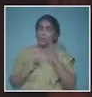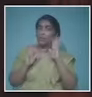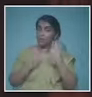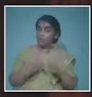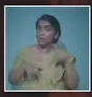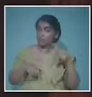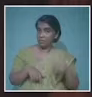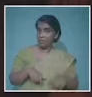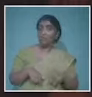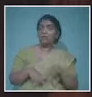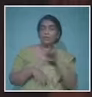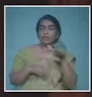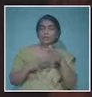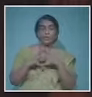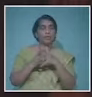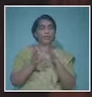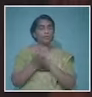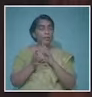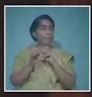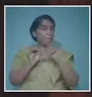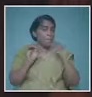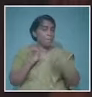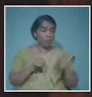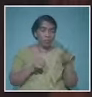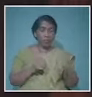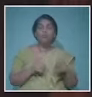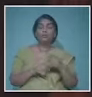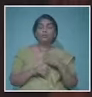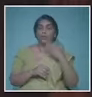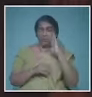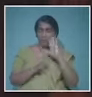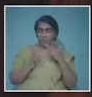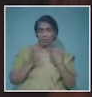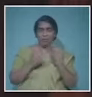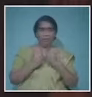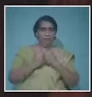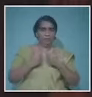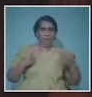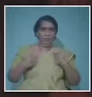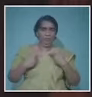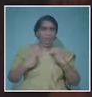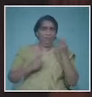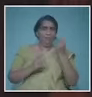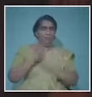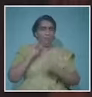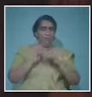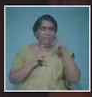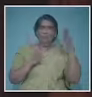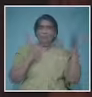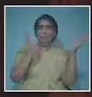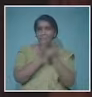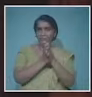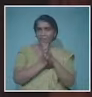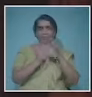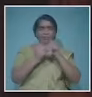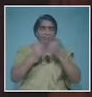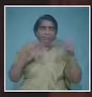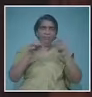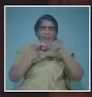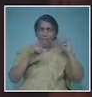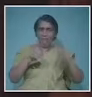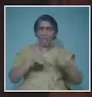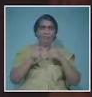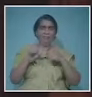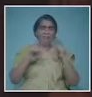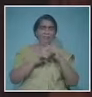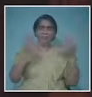මෙවර සමාජ සුභසාධන මණ්ඩලය මගින් ස්වාධීනව මගේ අමාත්‍යංශය යටතේ නෙමෙයි මුදල් අමාත්‍යංශය යටතේ වෙන මණ්ඩලයක් තියෙනවා. වෙනම